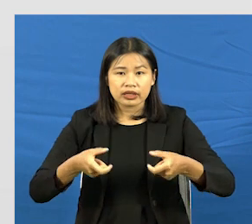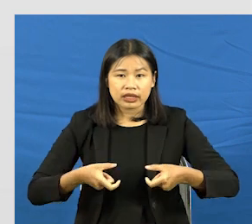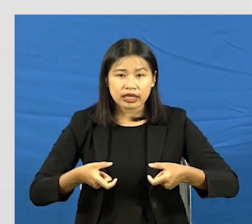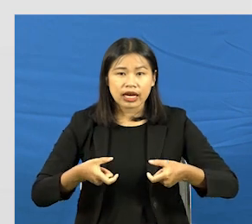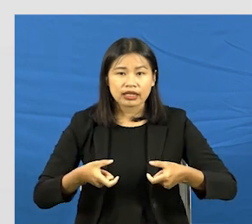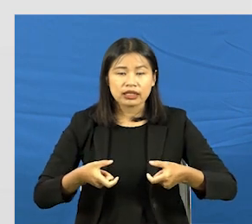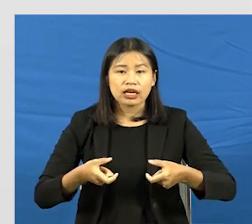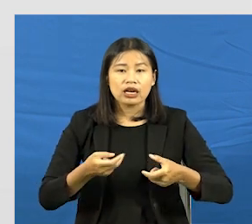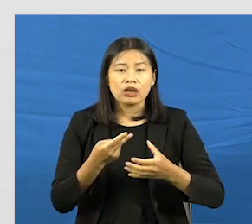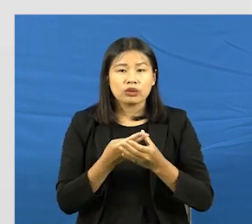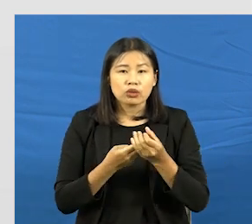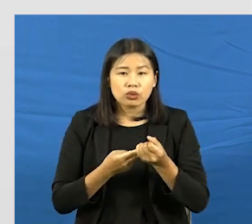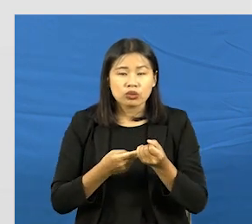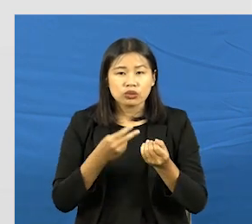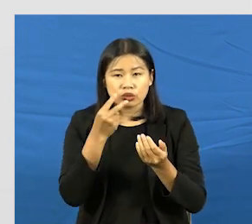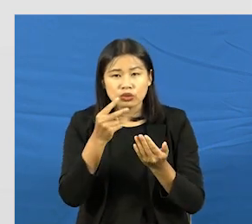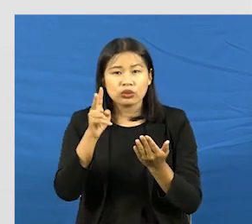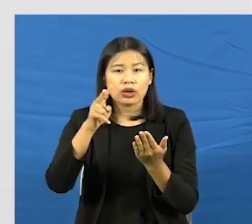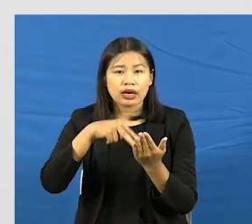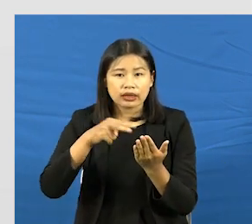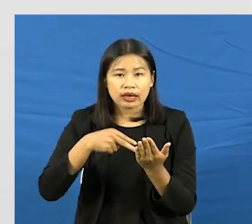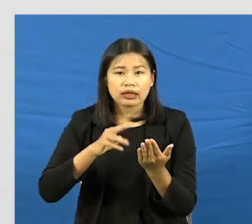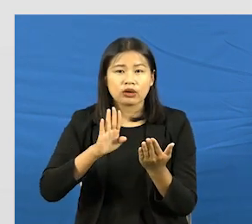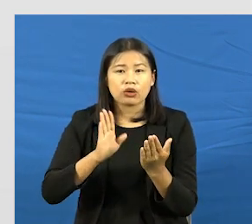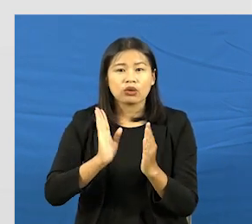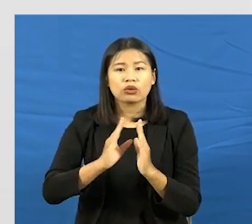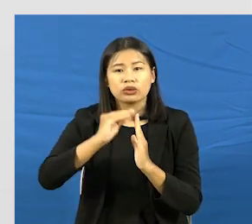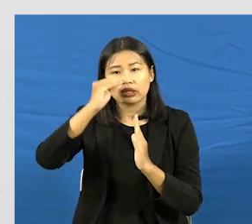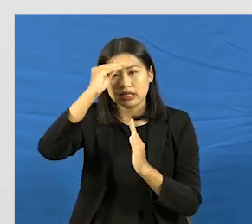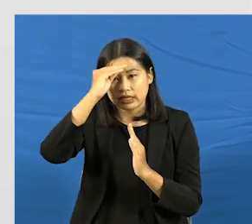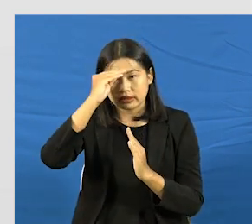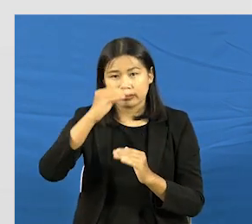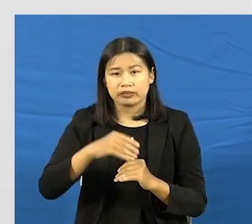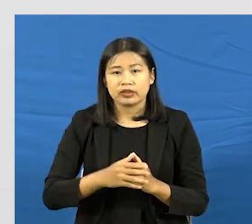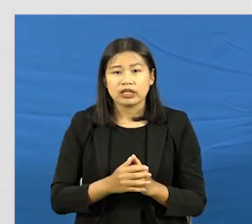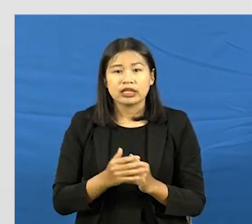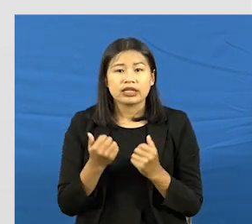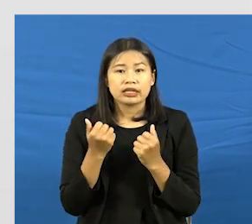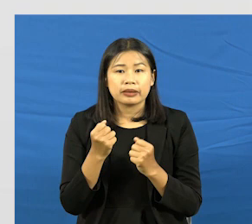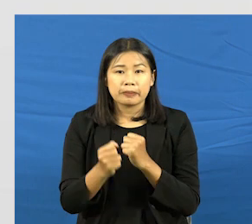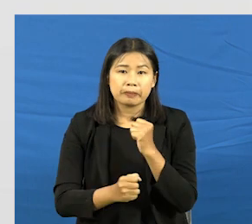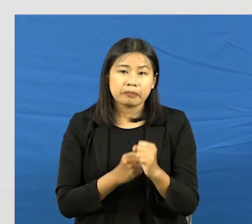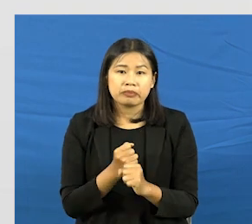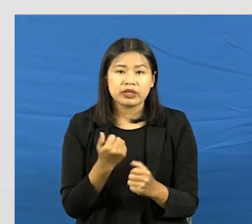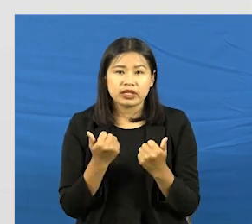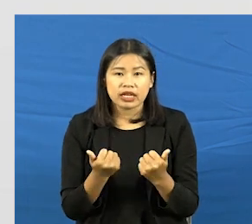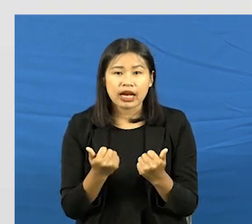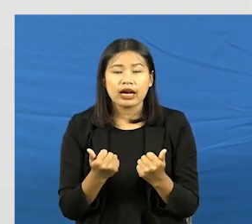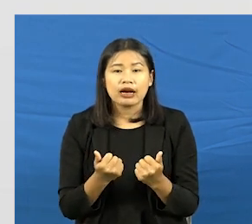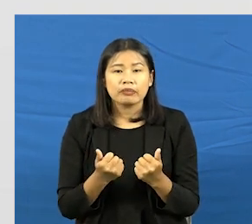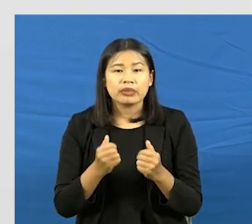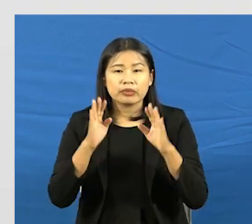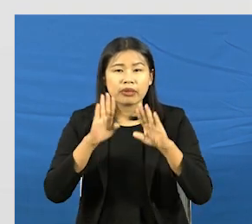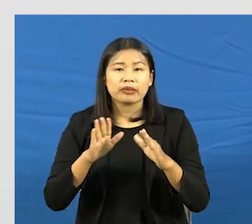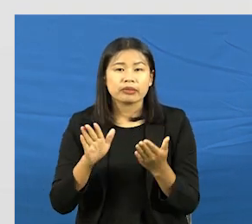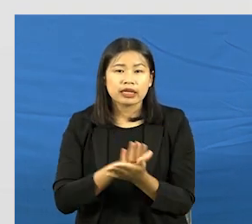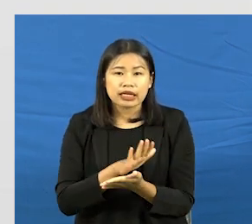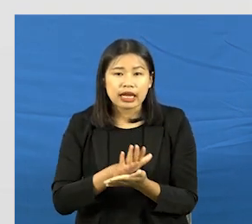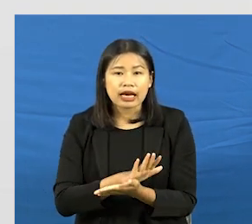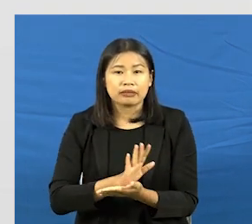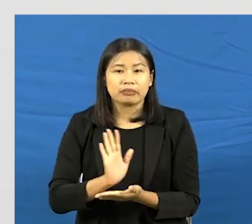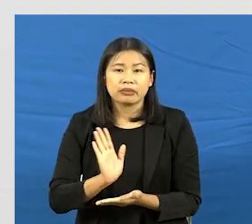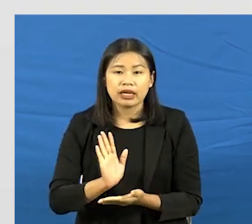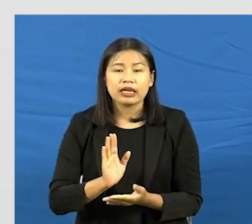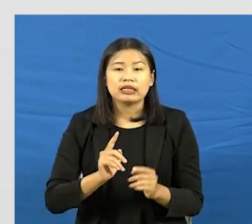คู่มือนักศึกษาในปีนี้นั้นไม่ได้ทำในรูปแบบของเอกสารนะครับแต่ว่าจะทำเป็นลักษณะของคู่มือ